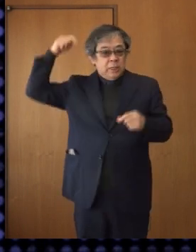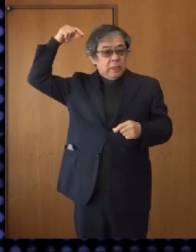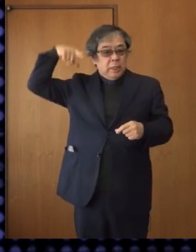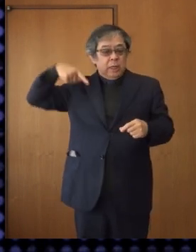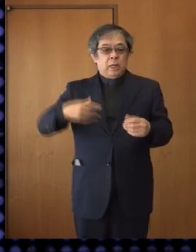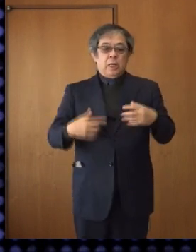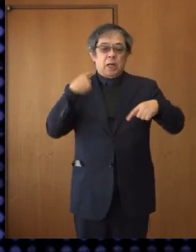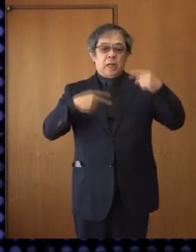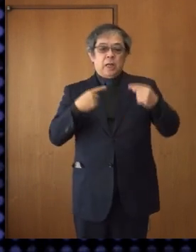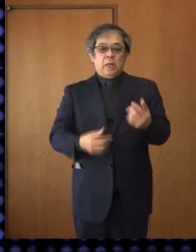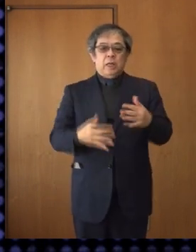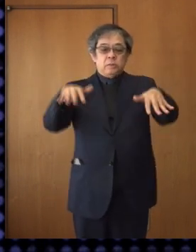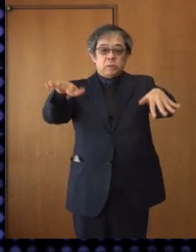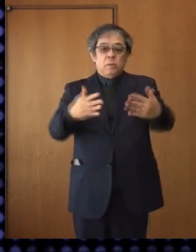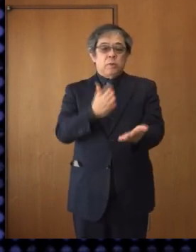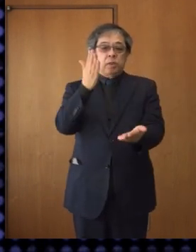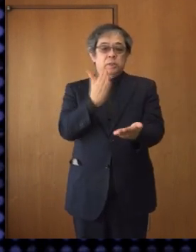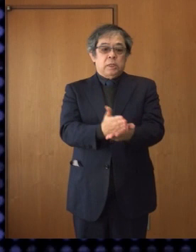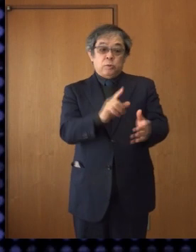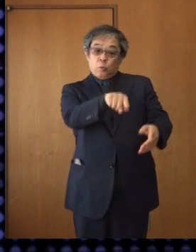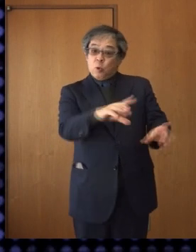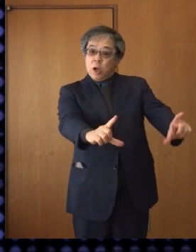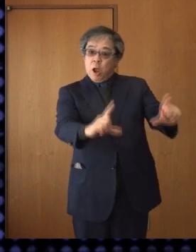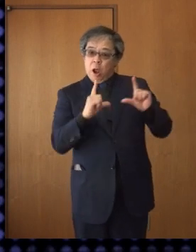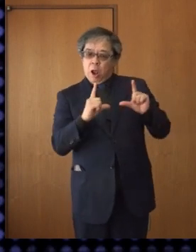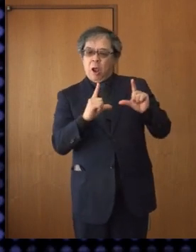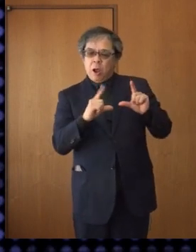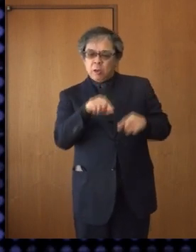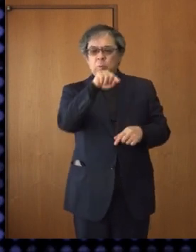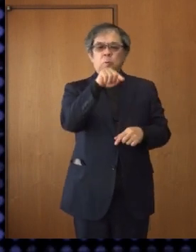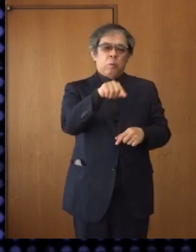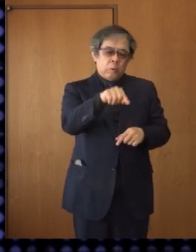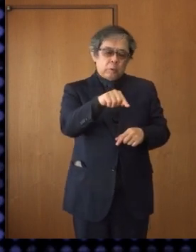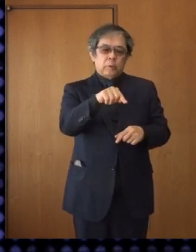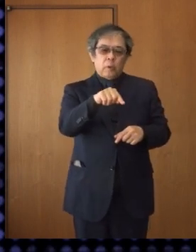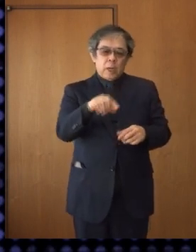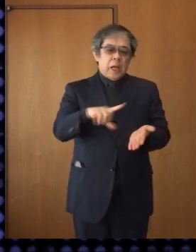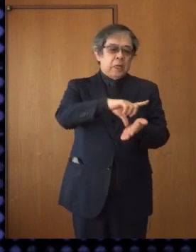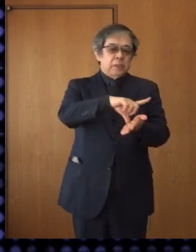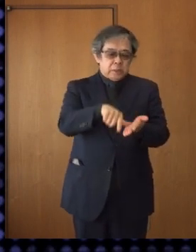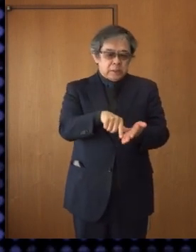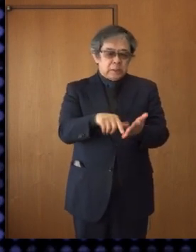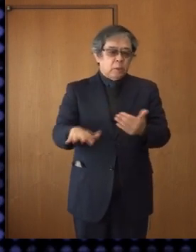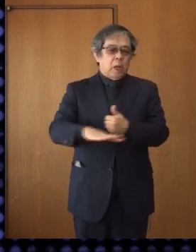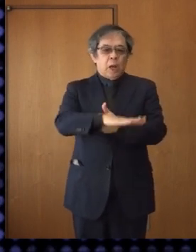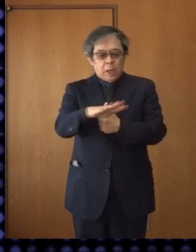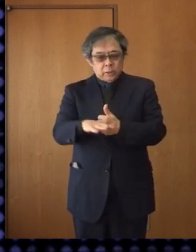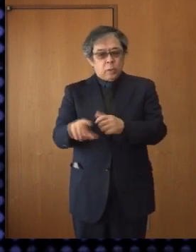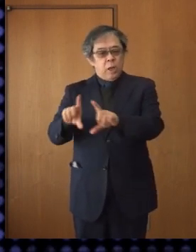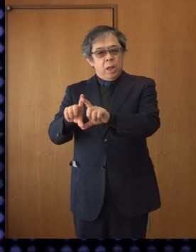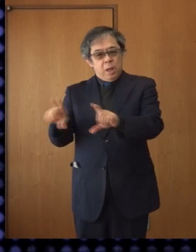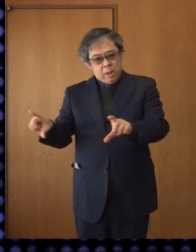止のお知らせが公表され、同大学とは地域、環境、平和